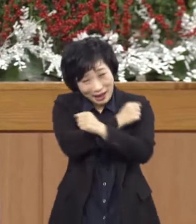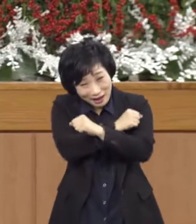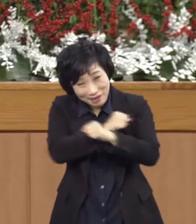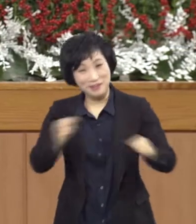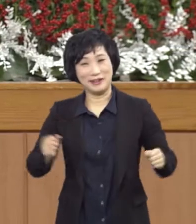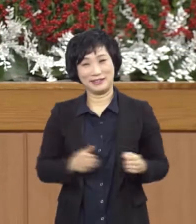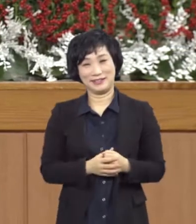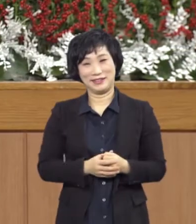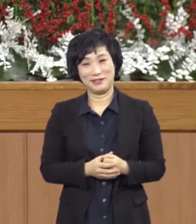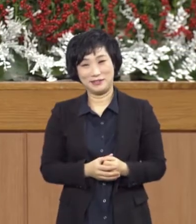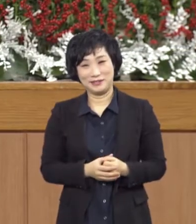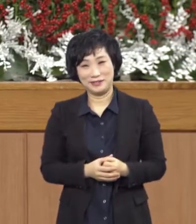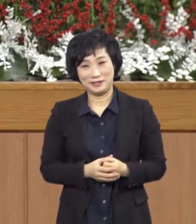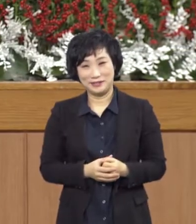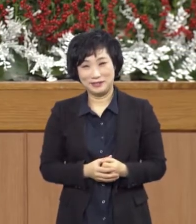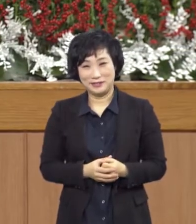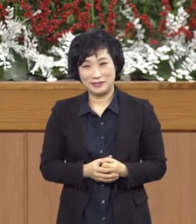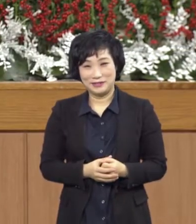해방하였음이니라.